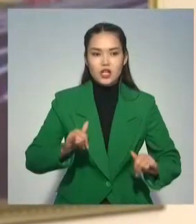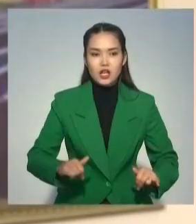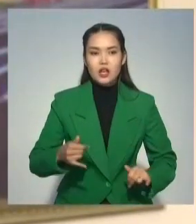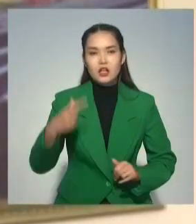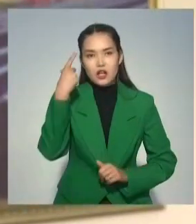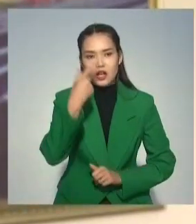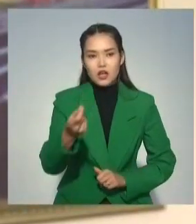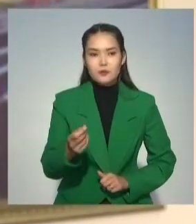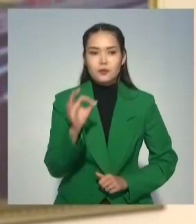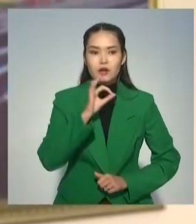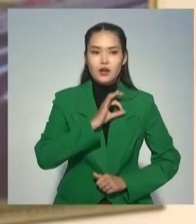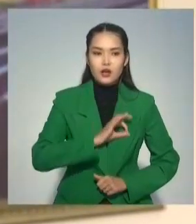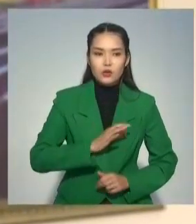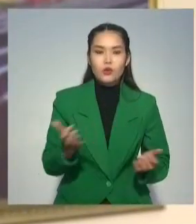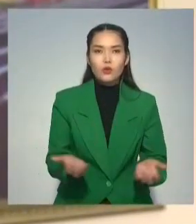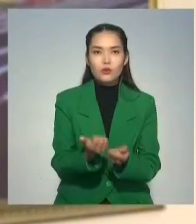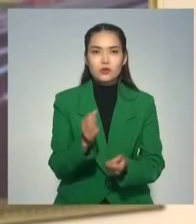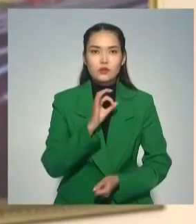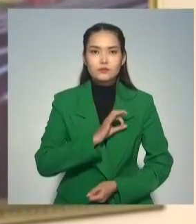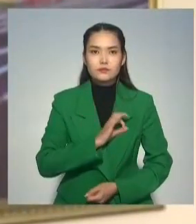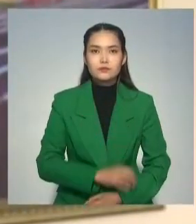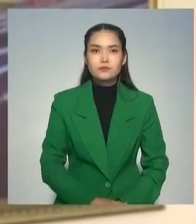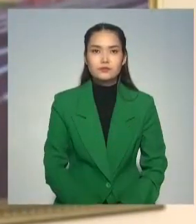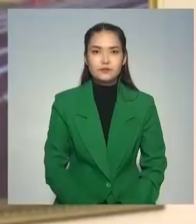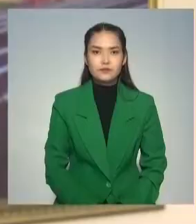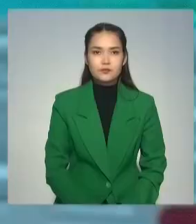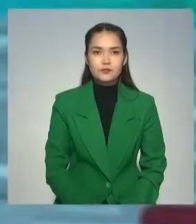ақпарат жинау үшін қолданып отырмыз.